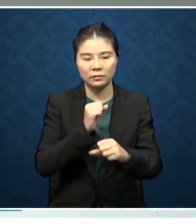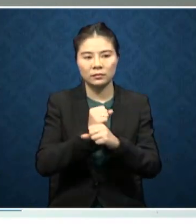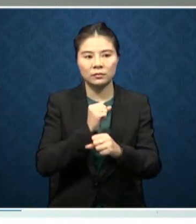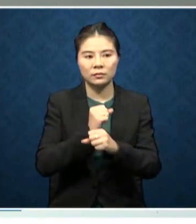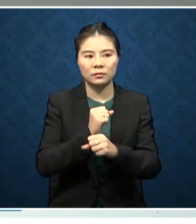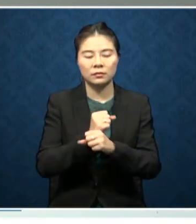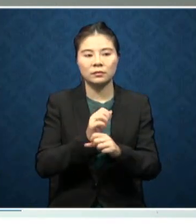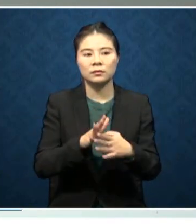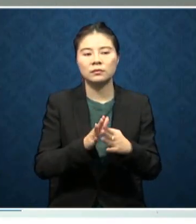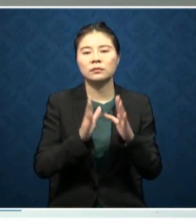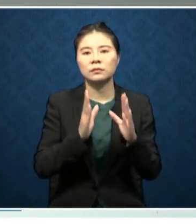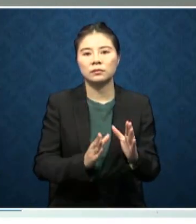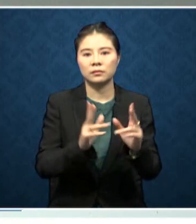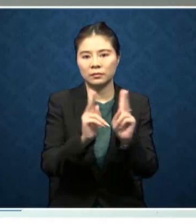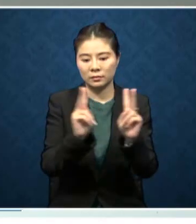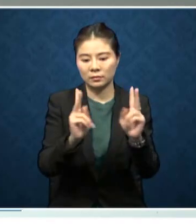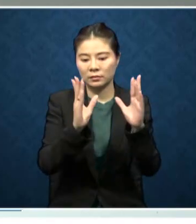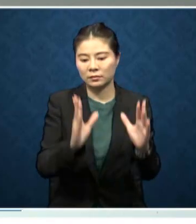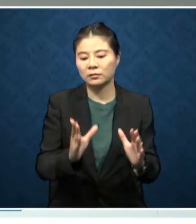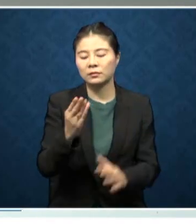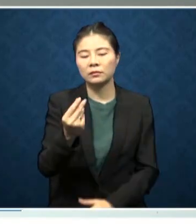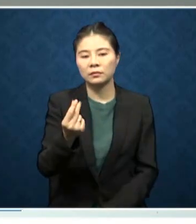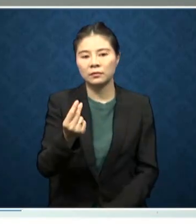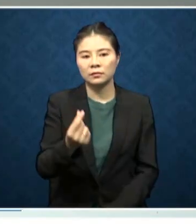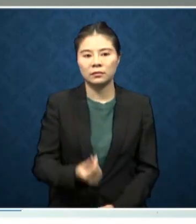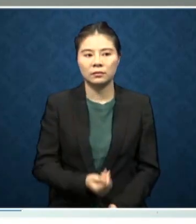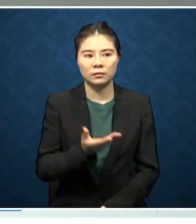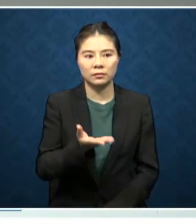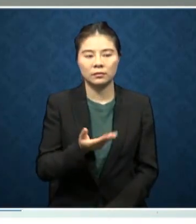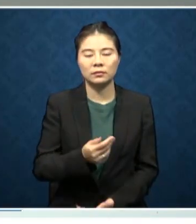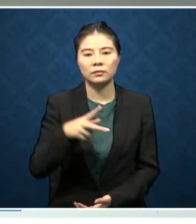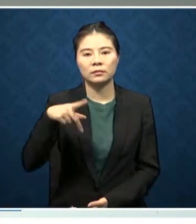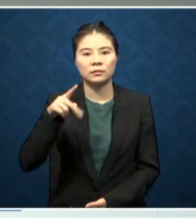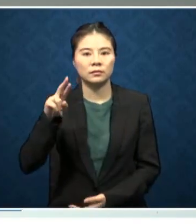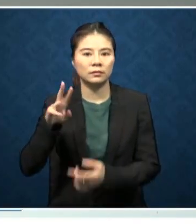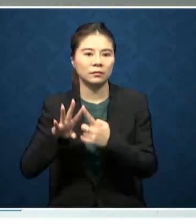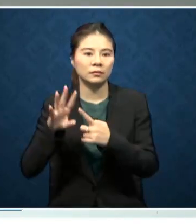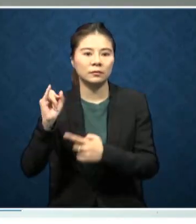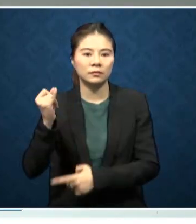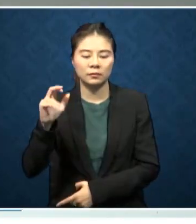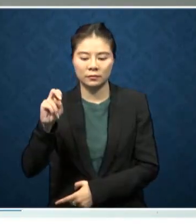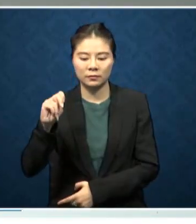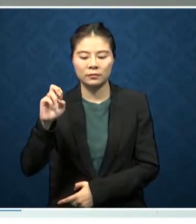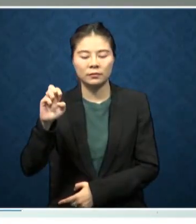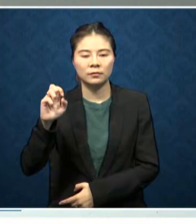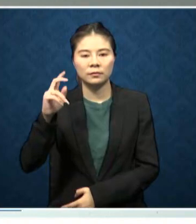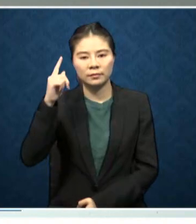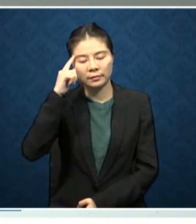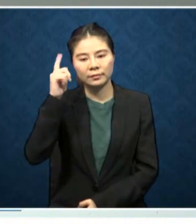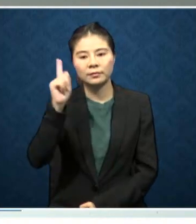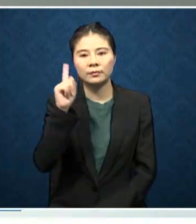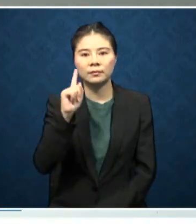มีกรรมาธิการจำนวนกี่คนครับท่านพลอากาศเอกประจินจั่นตองครับเชิญครับ